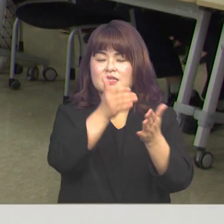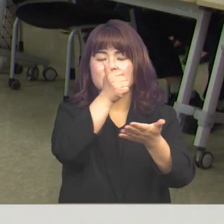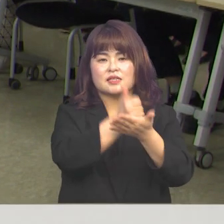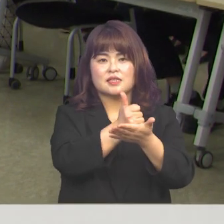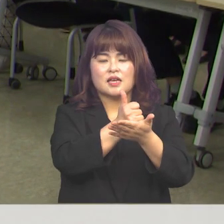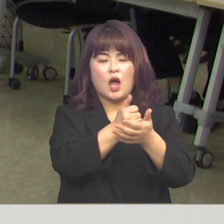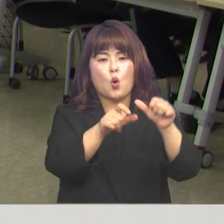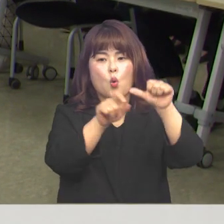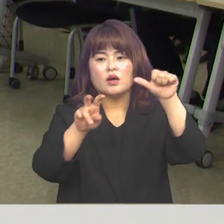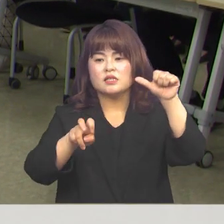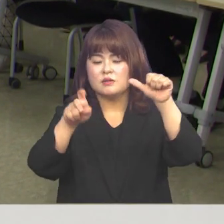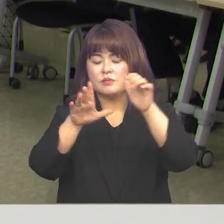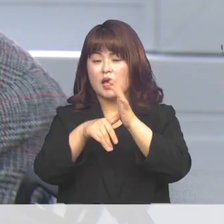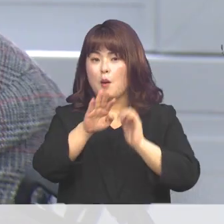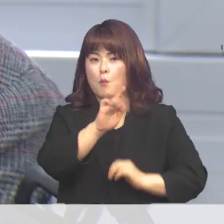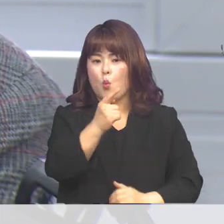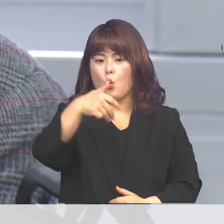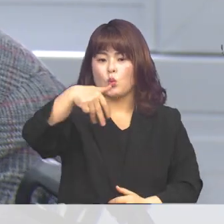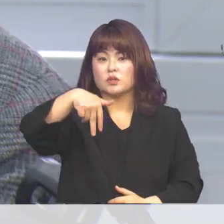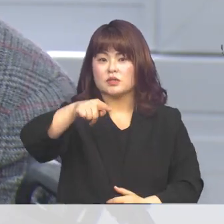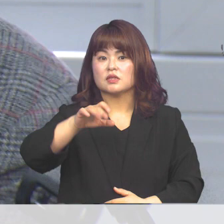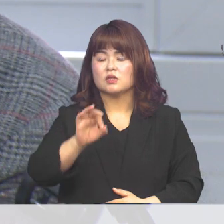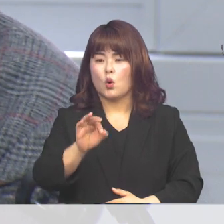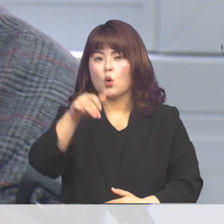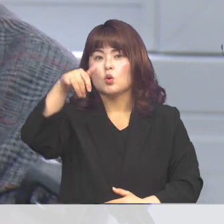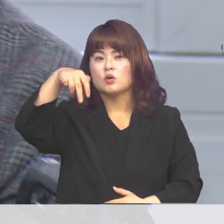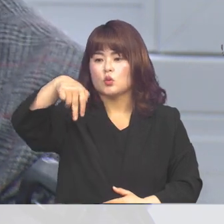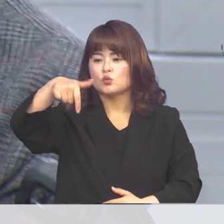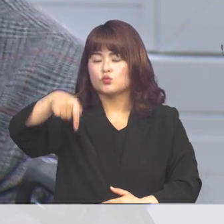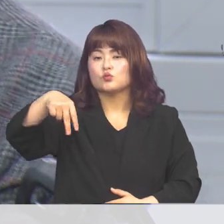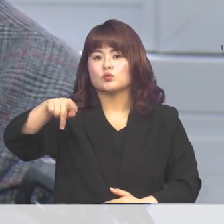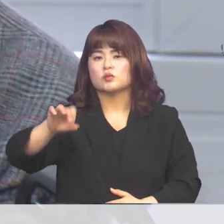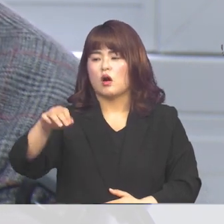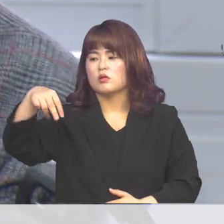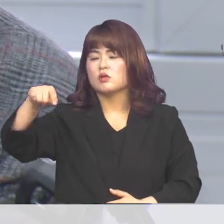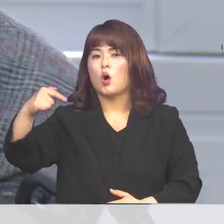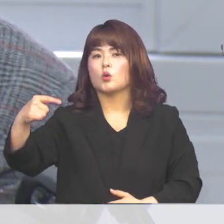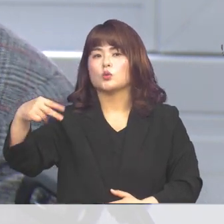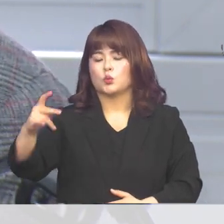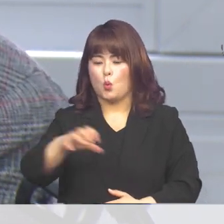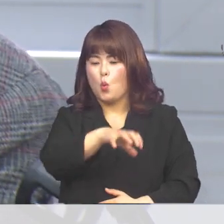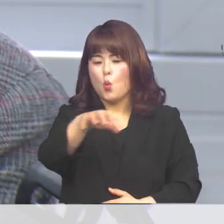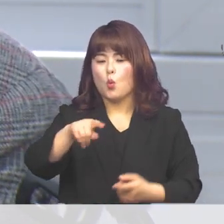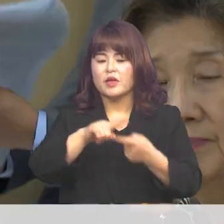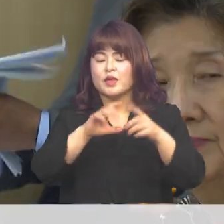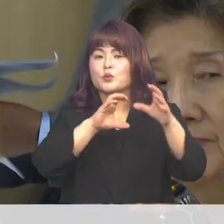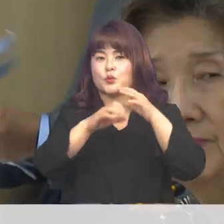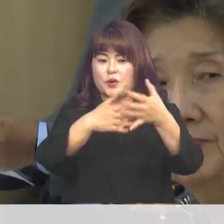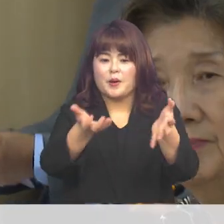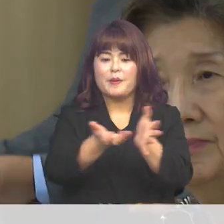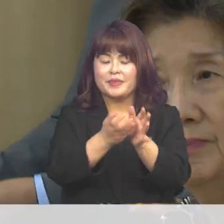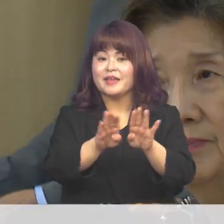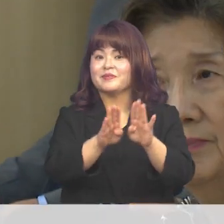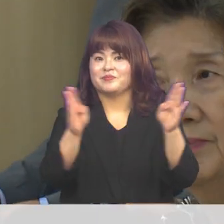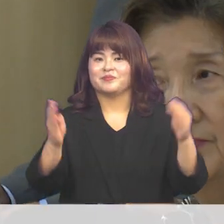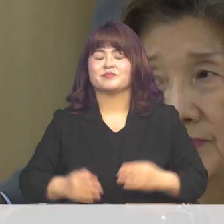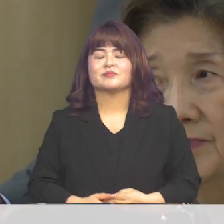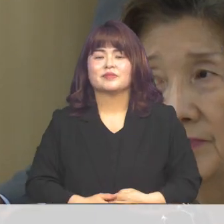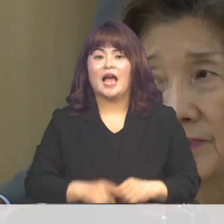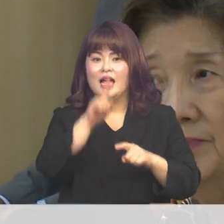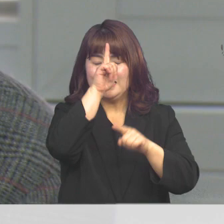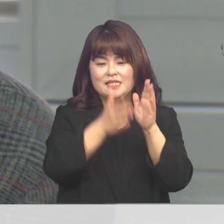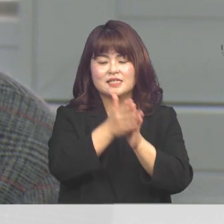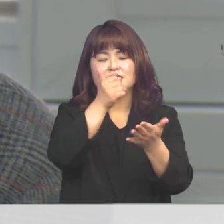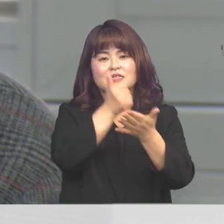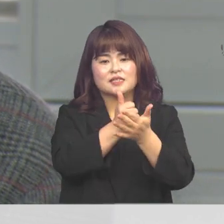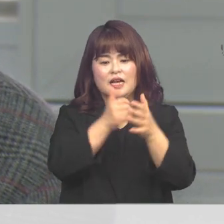이상일 용인특례시장은 21일 보정동과 구성동, 선홍동 등 3개 주민과 소통 간담회를 가졌습니다.